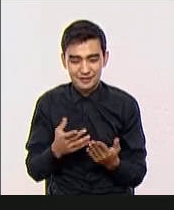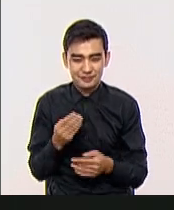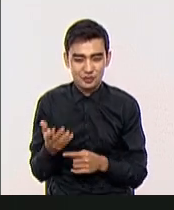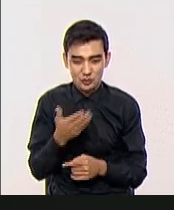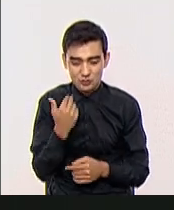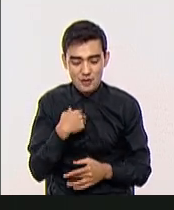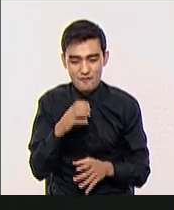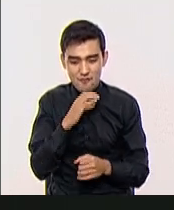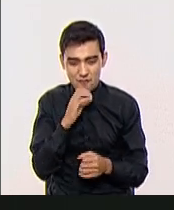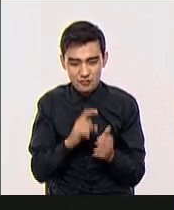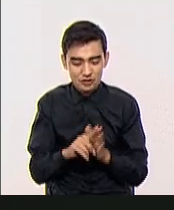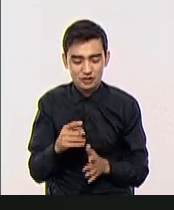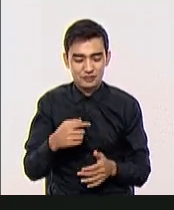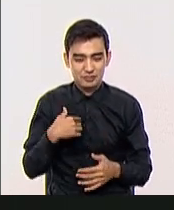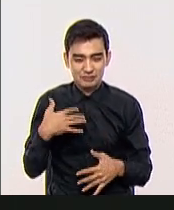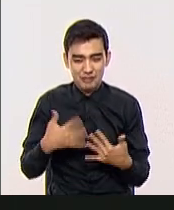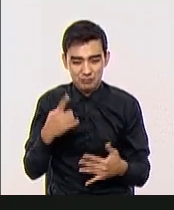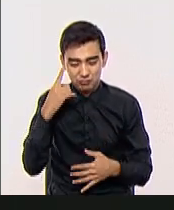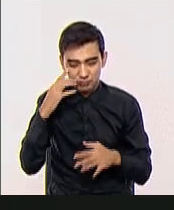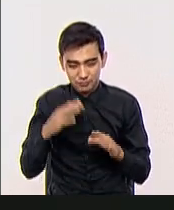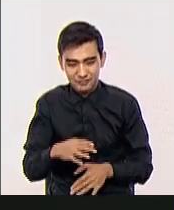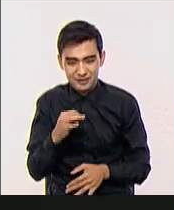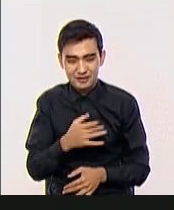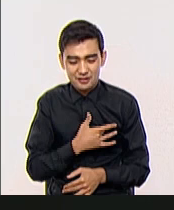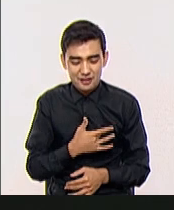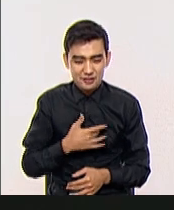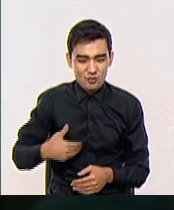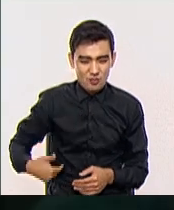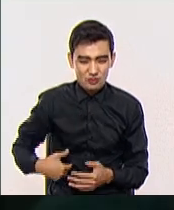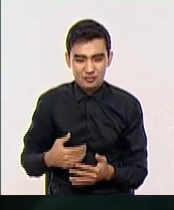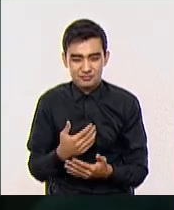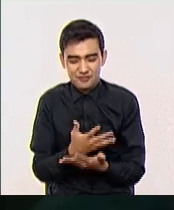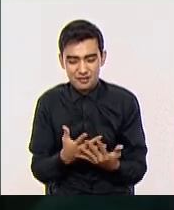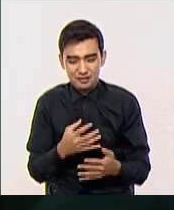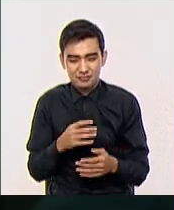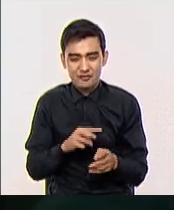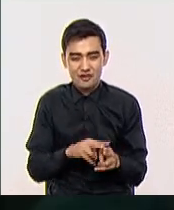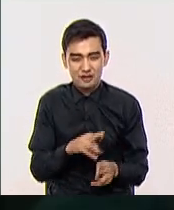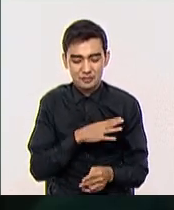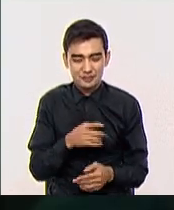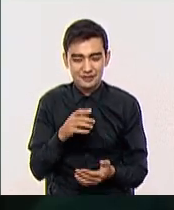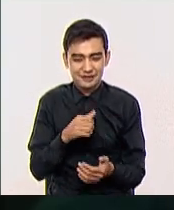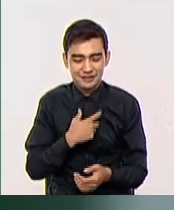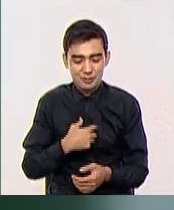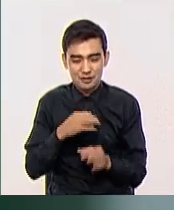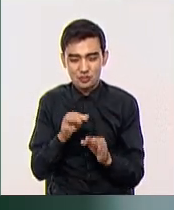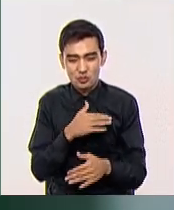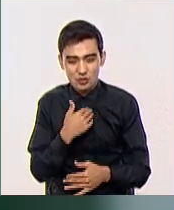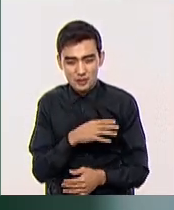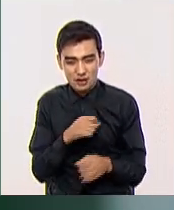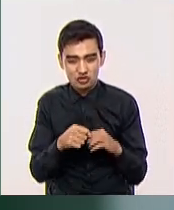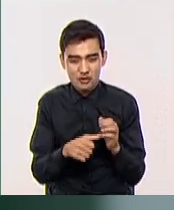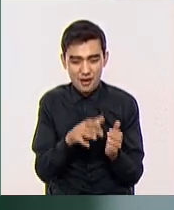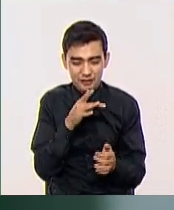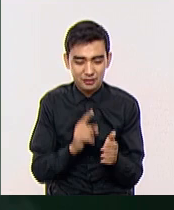көштім. Кейін денсаулығым әлсіреп, психикам әсер етті. Бүйрек, жүрек, өкпе, бауырға зақым келді. Өзін таныстырғысы келмеген бұл жас жігітте анашаны 16